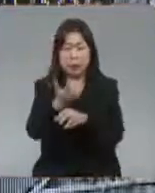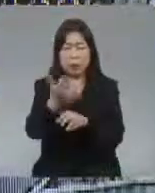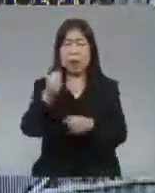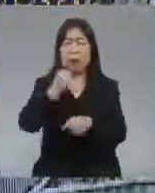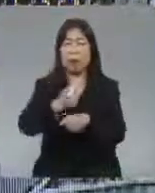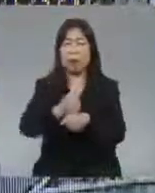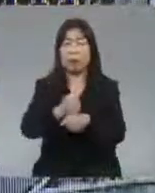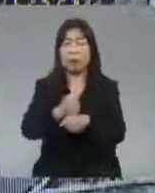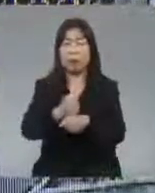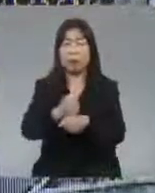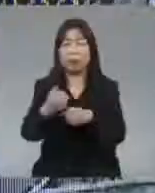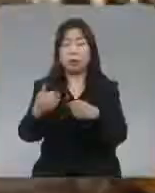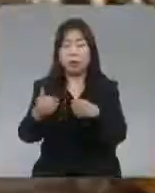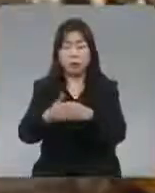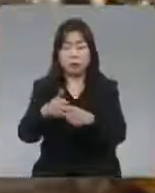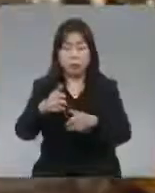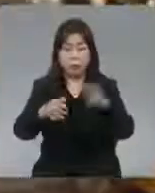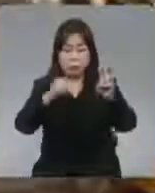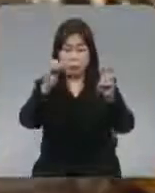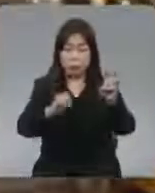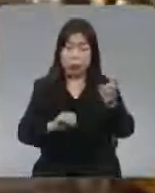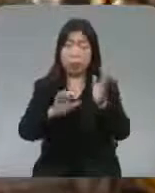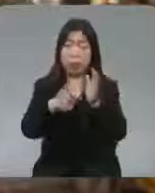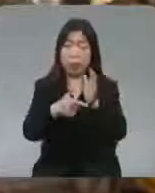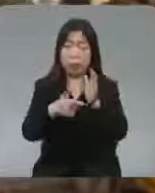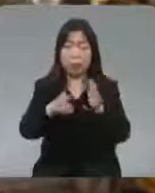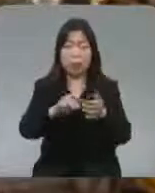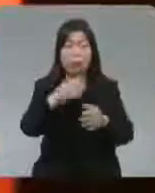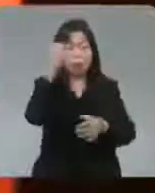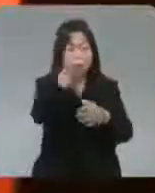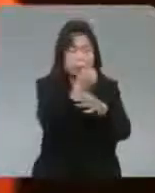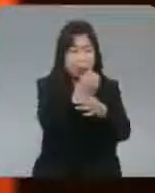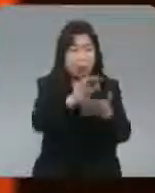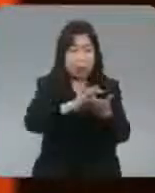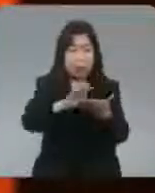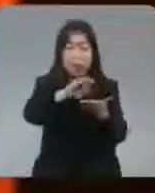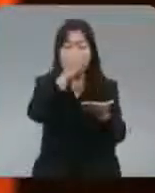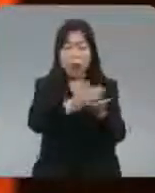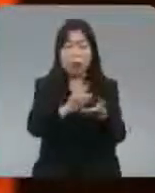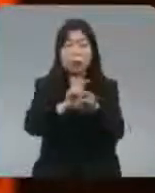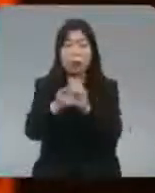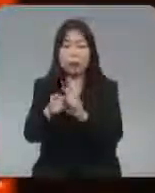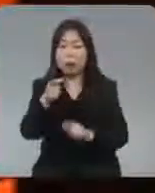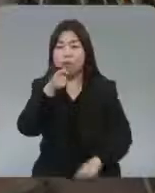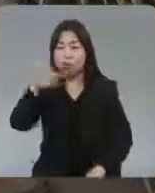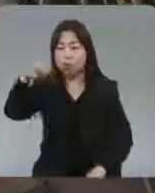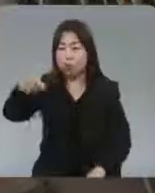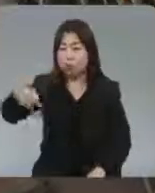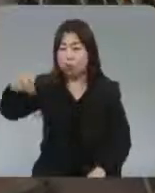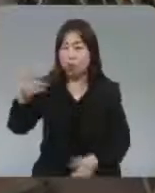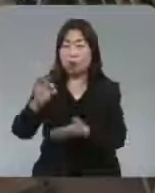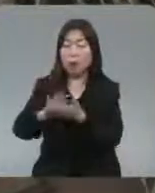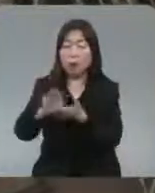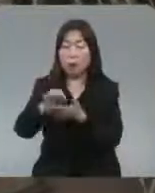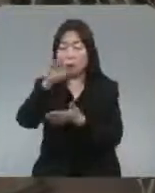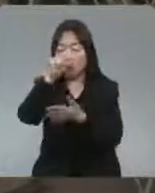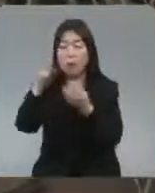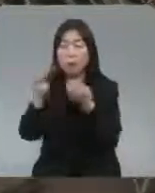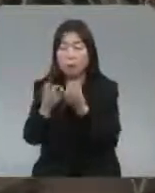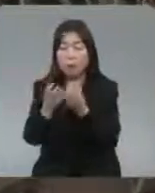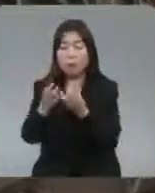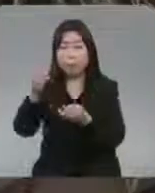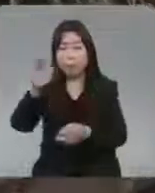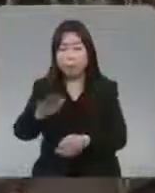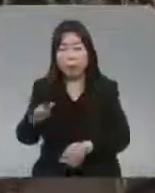le climat l'accord consiste principalement à réduire progressivement la production d'énergie au charbon les états participants se sont engagés à limiter